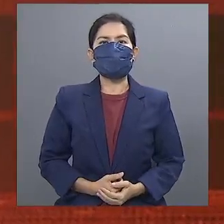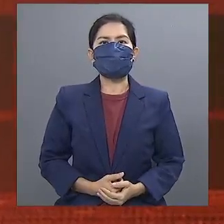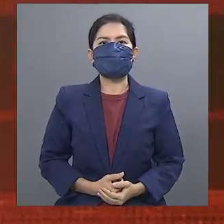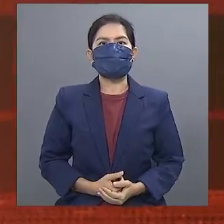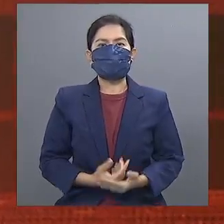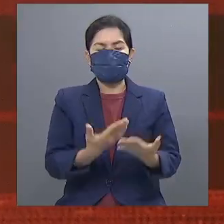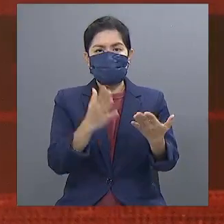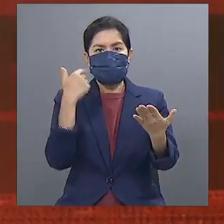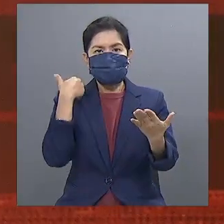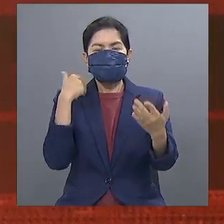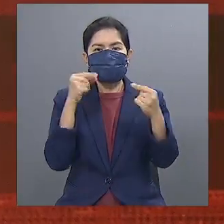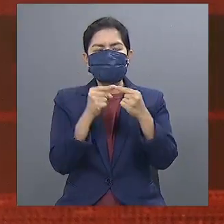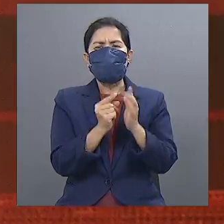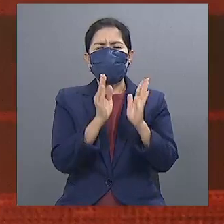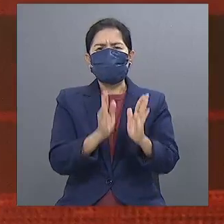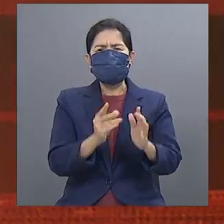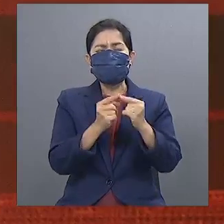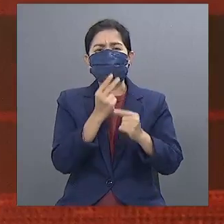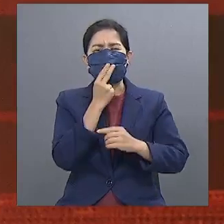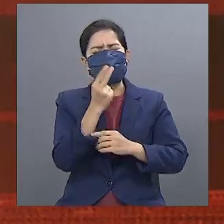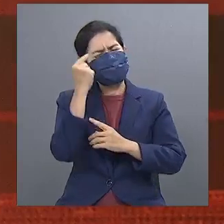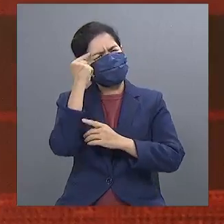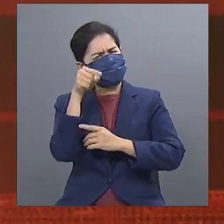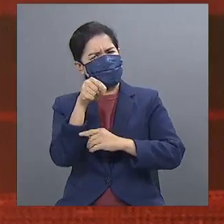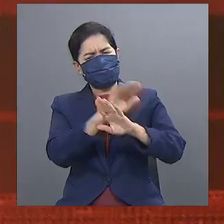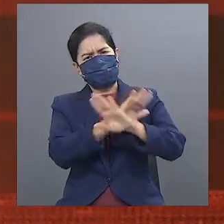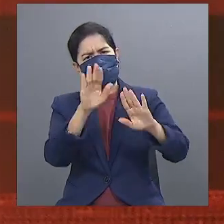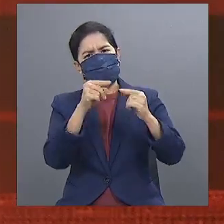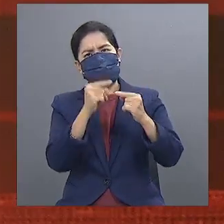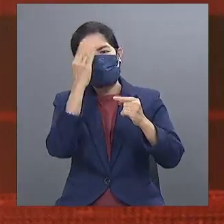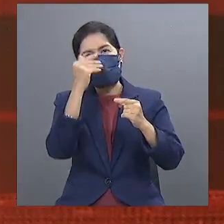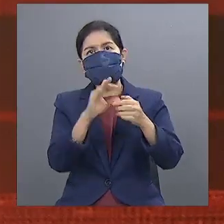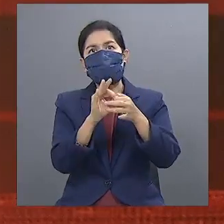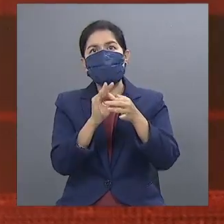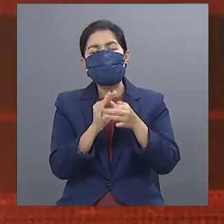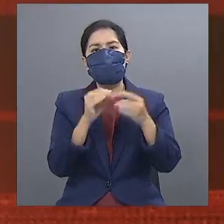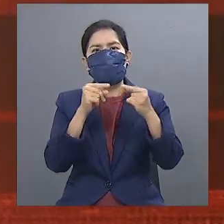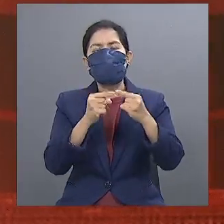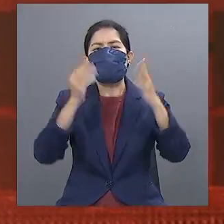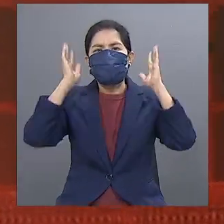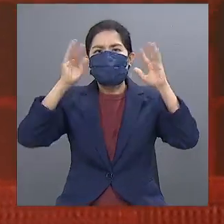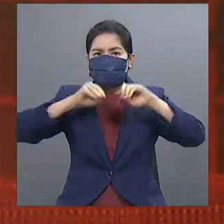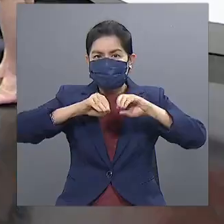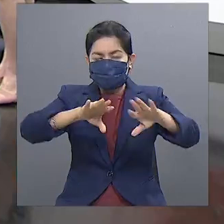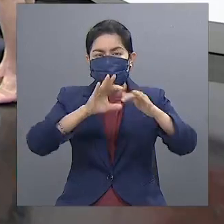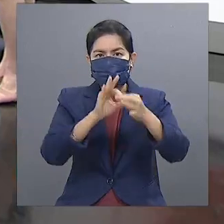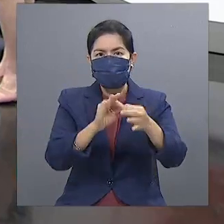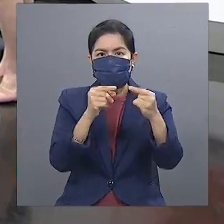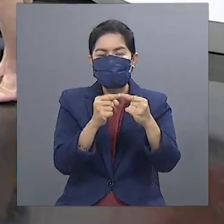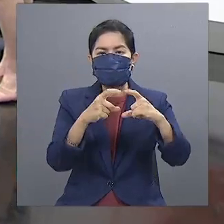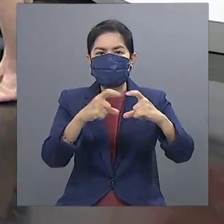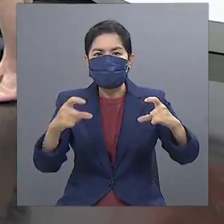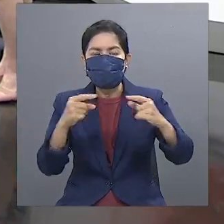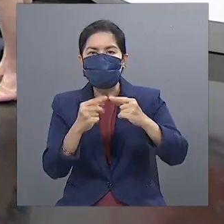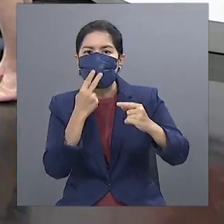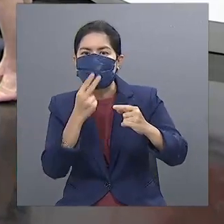เนี่ยเขามองว่าสาเหตุหลักอย่างหนึ่งเลยนะคะก็เรื่องของการควบคุมการโฆษณาเกี่ยวกับผลิตภัณฑ์ยาสูบเนี่ยอาจจะมีไม่มากเ